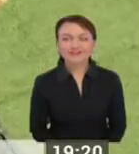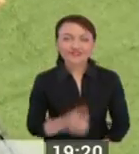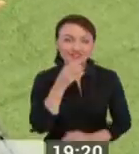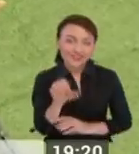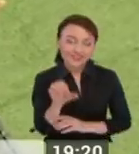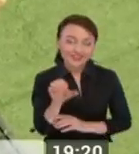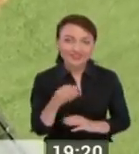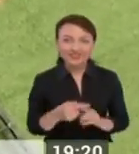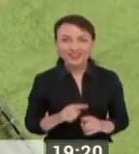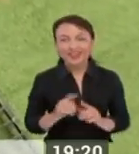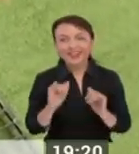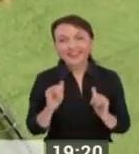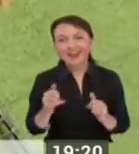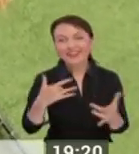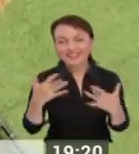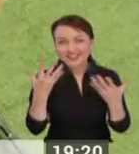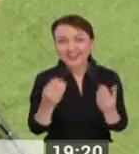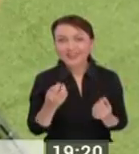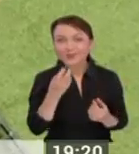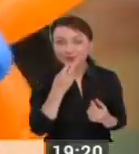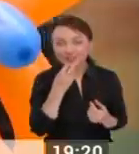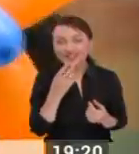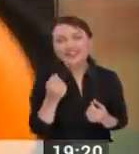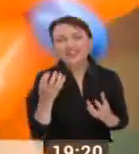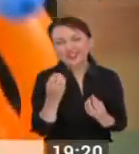Для артиста День усмішки – це ще один привід, бодай